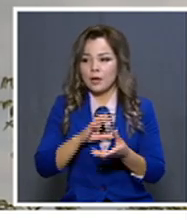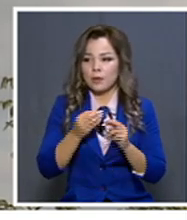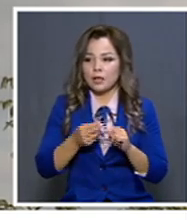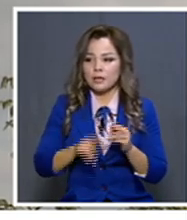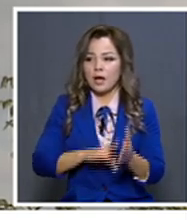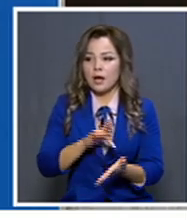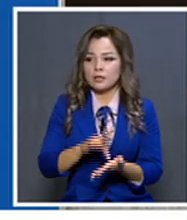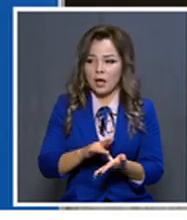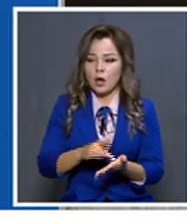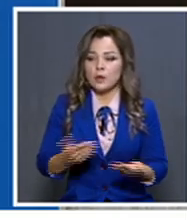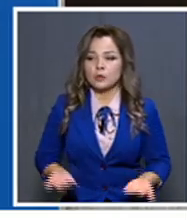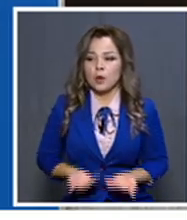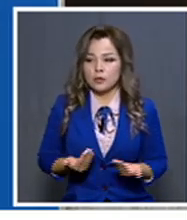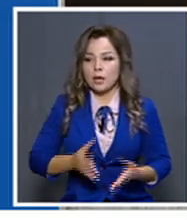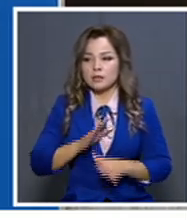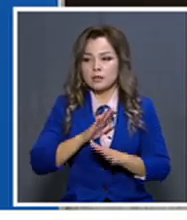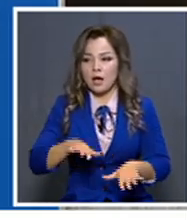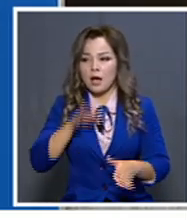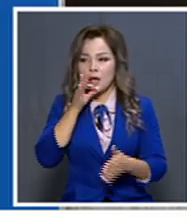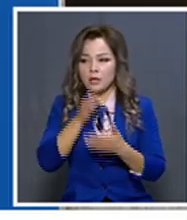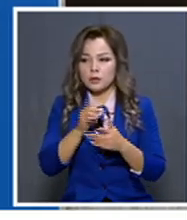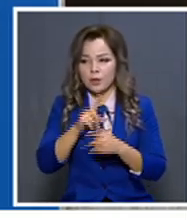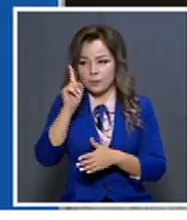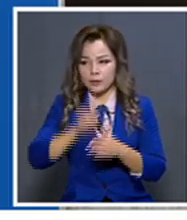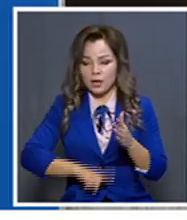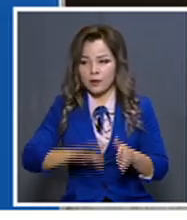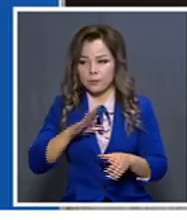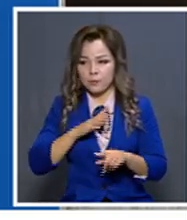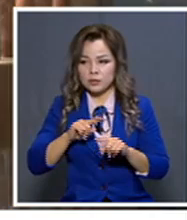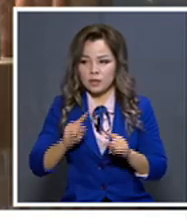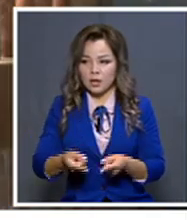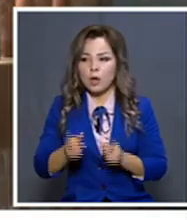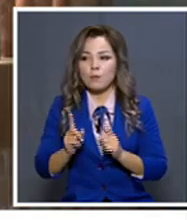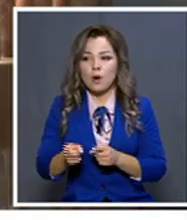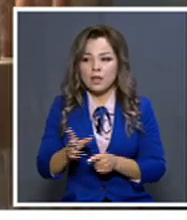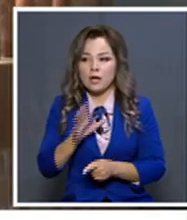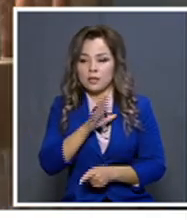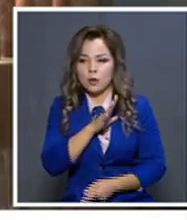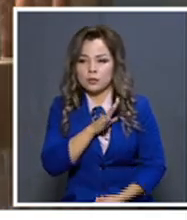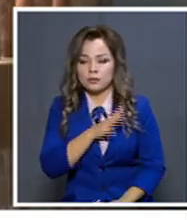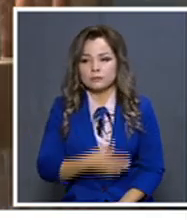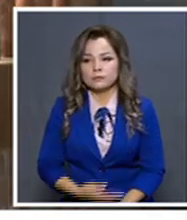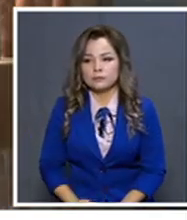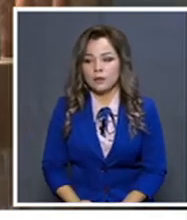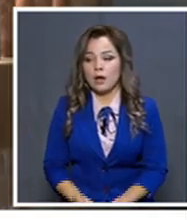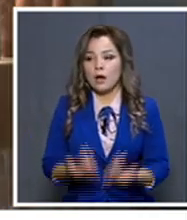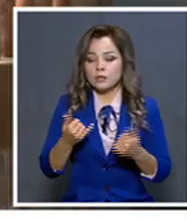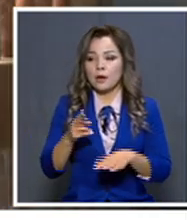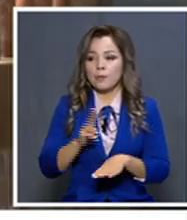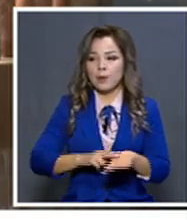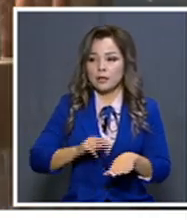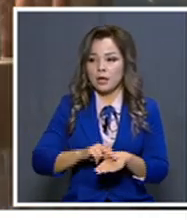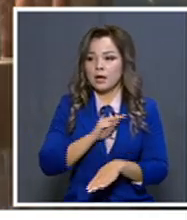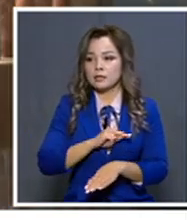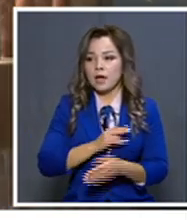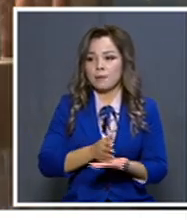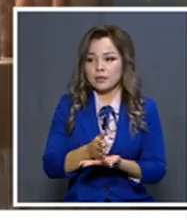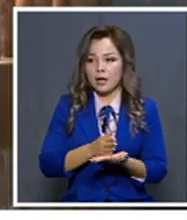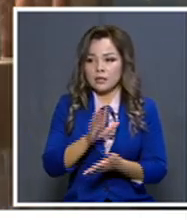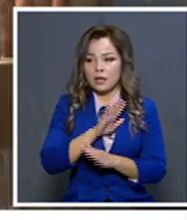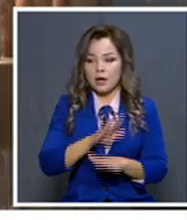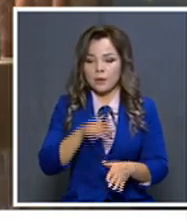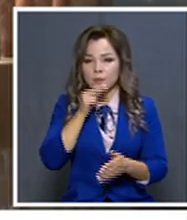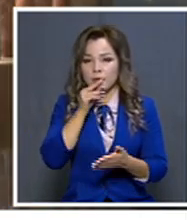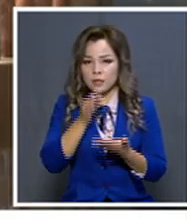қала тұрғынына өзі жасамаған қылмысты мойындату үшін қысым көрсеткен. Сотта анықталғандай полиция қызметкерлері Құлмұхамбетовке жасамаған